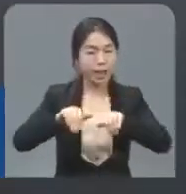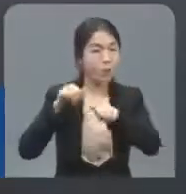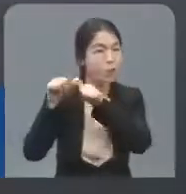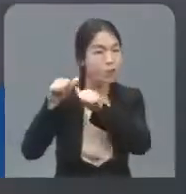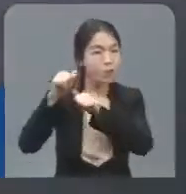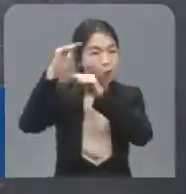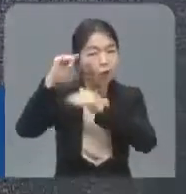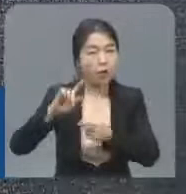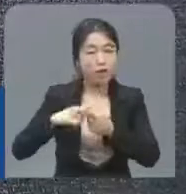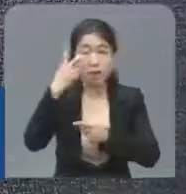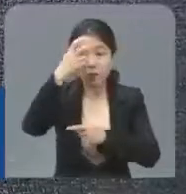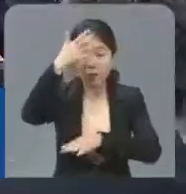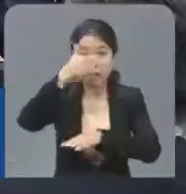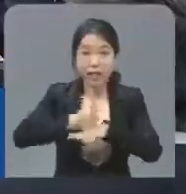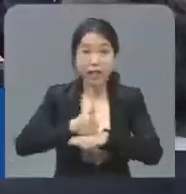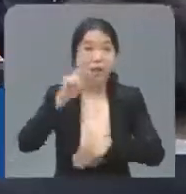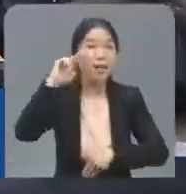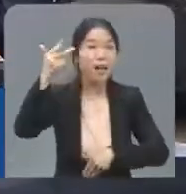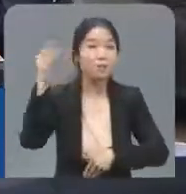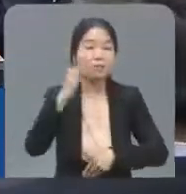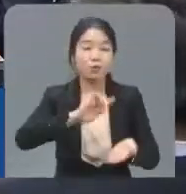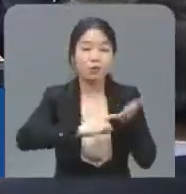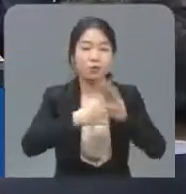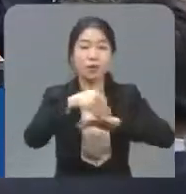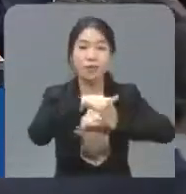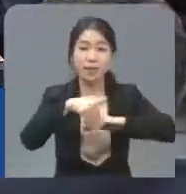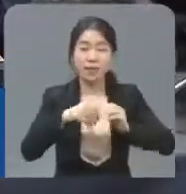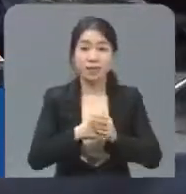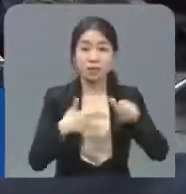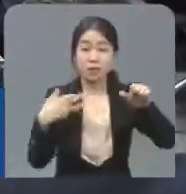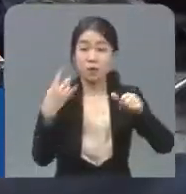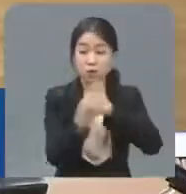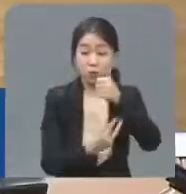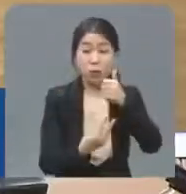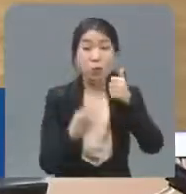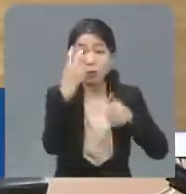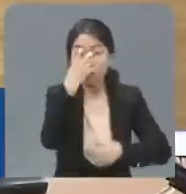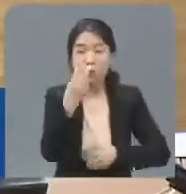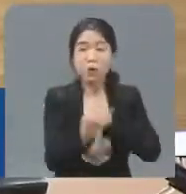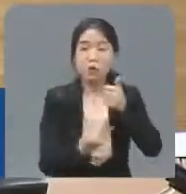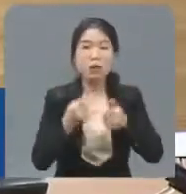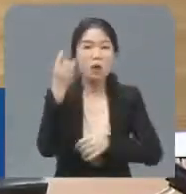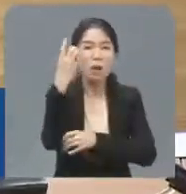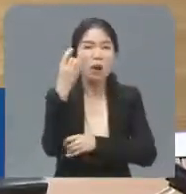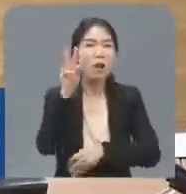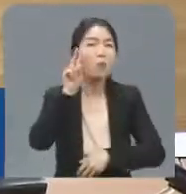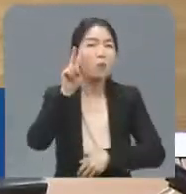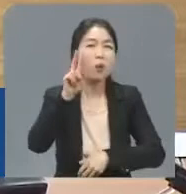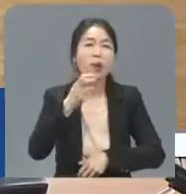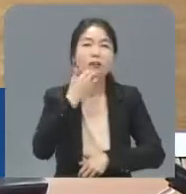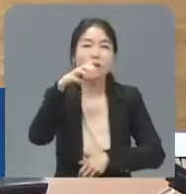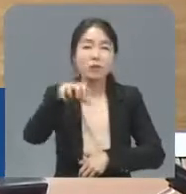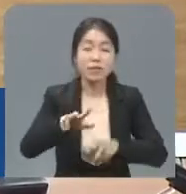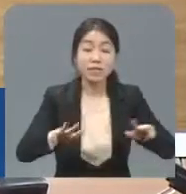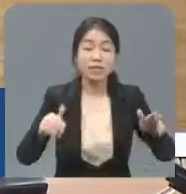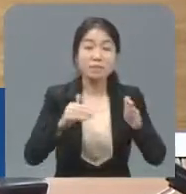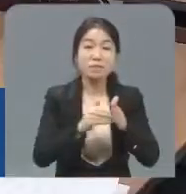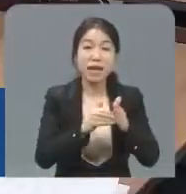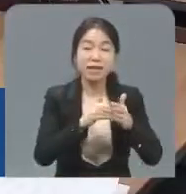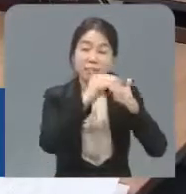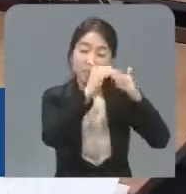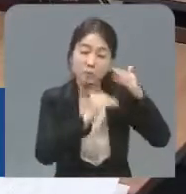조사 결과를 다음 주에 발표할 예정입니다. 5.18 조사위는 당초 모레 서울에서 그동안의 경과를